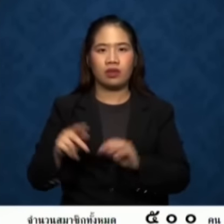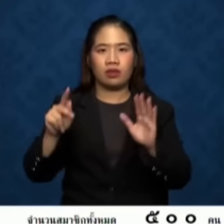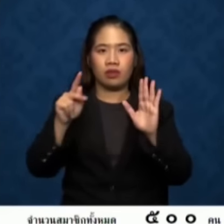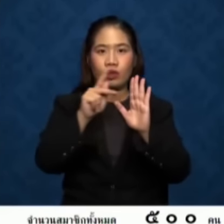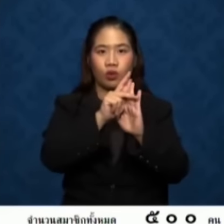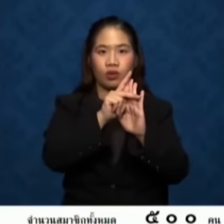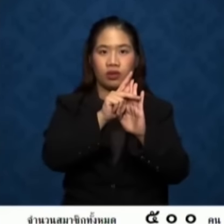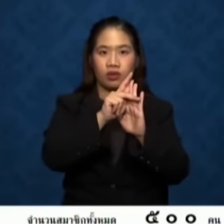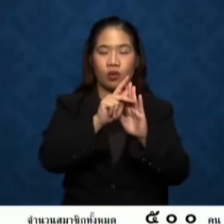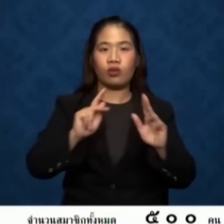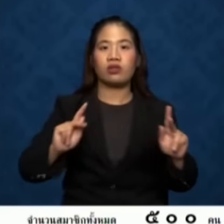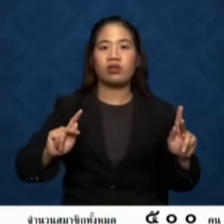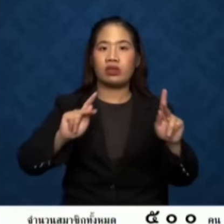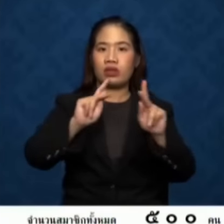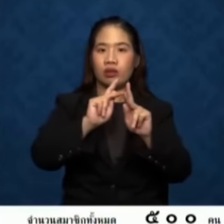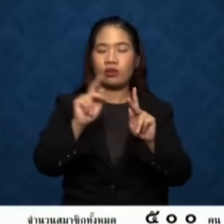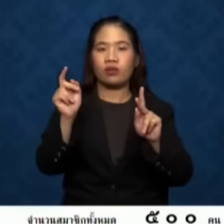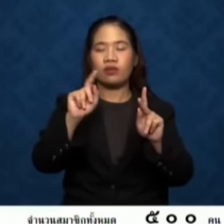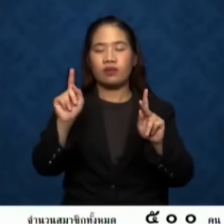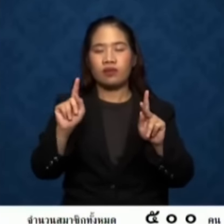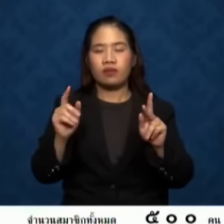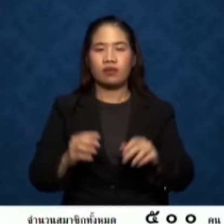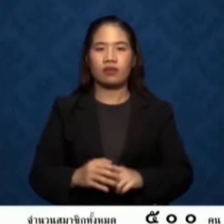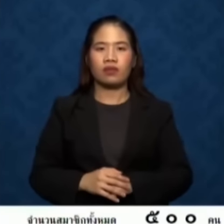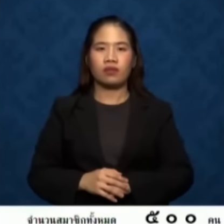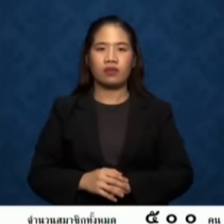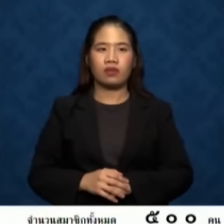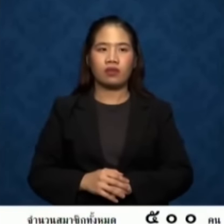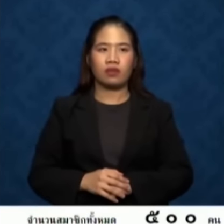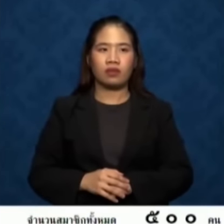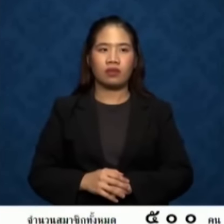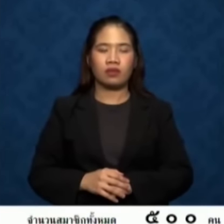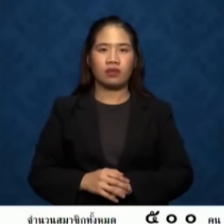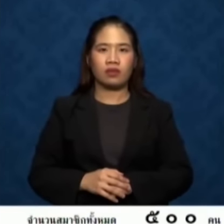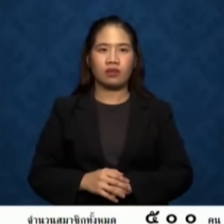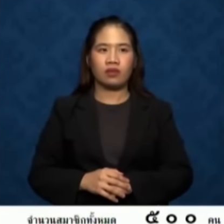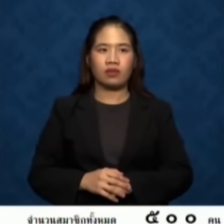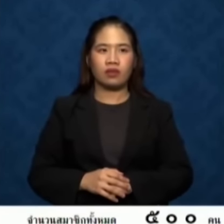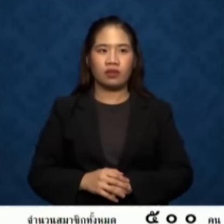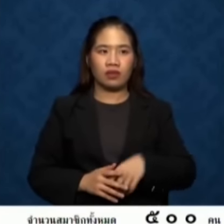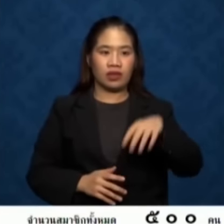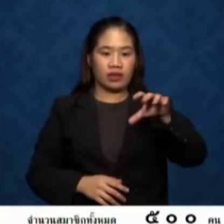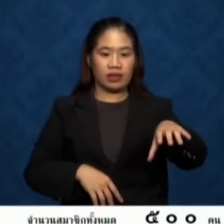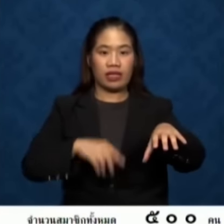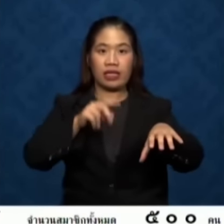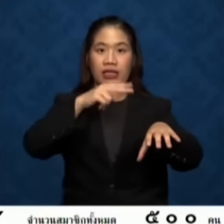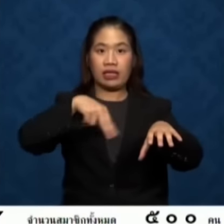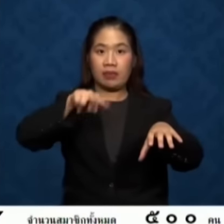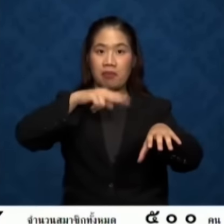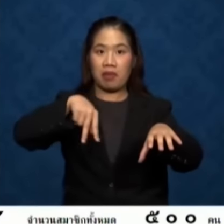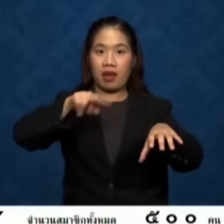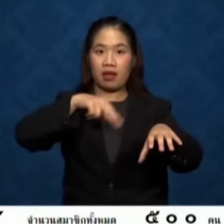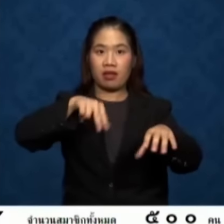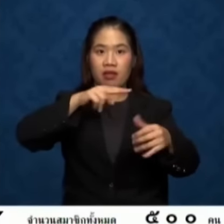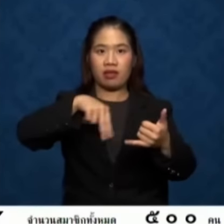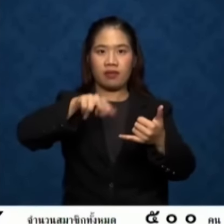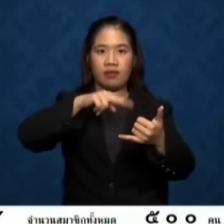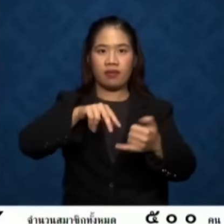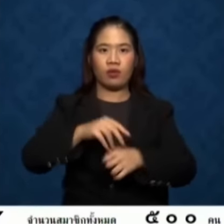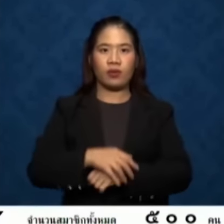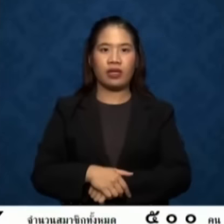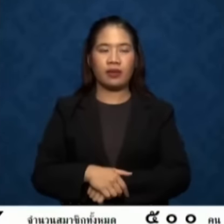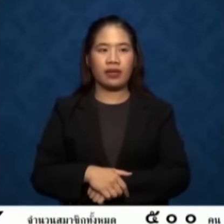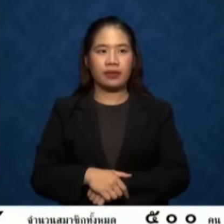วงในเรื่องสถานที่ไปรักษาตัวนอกเรือนจ